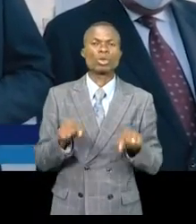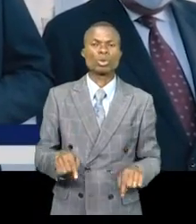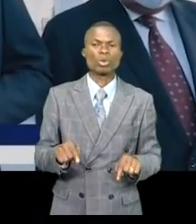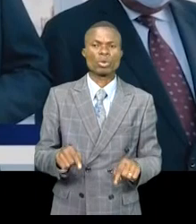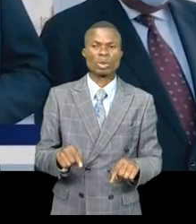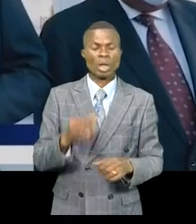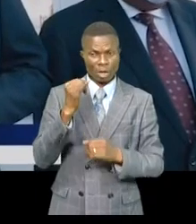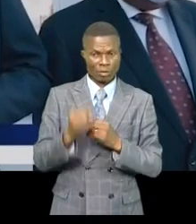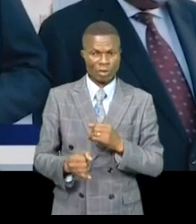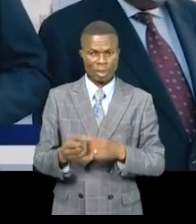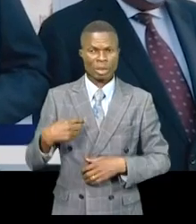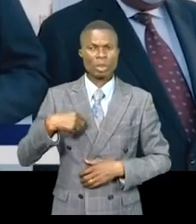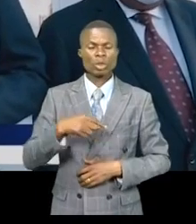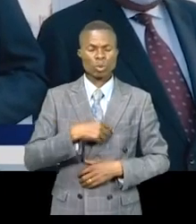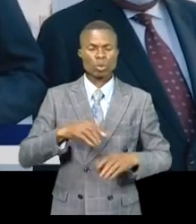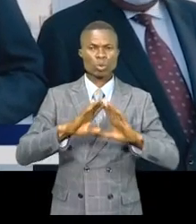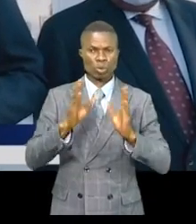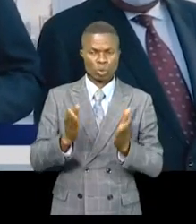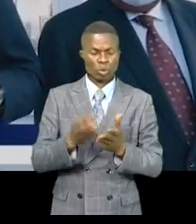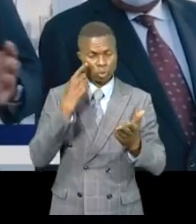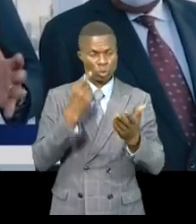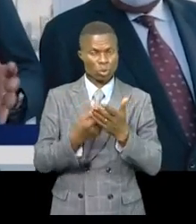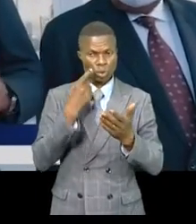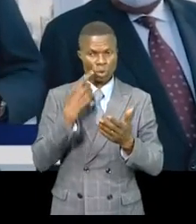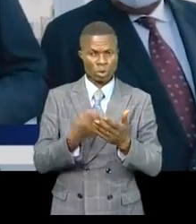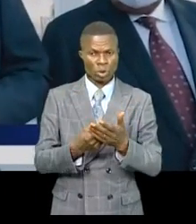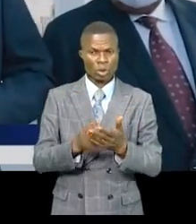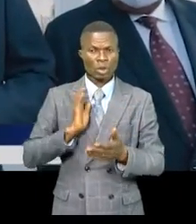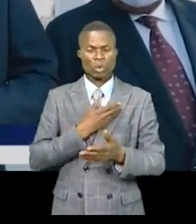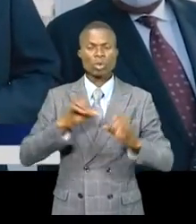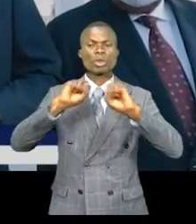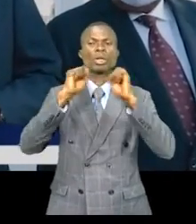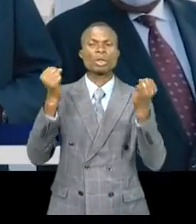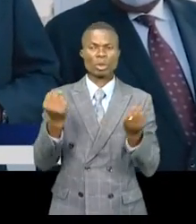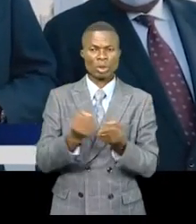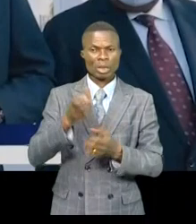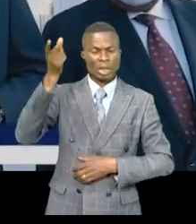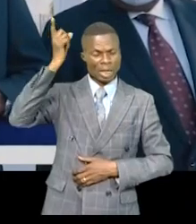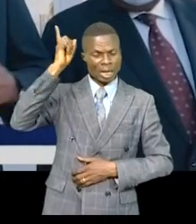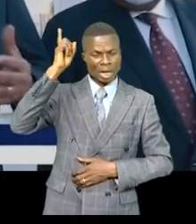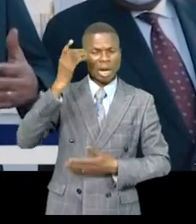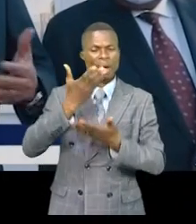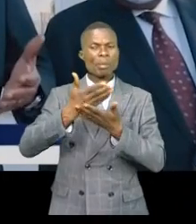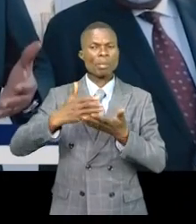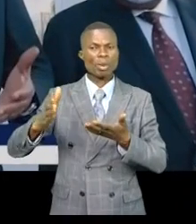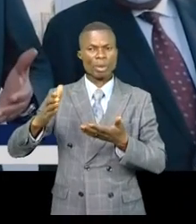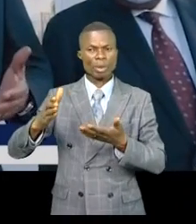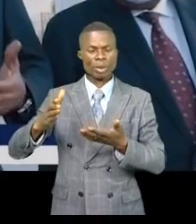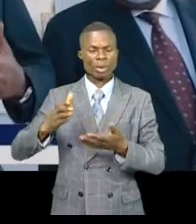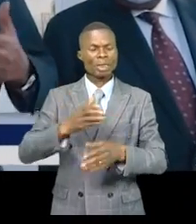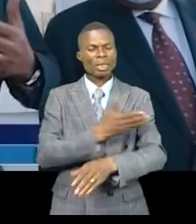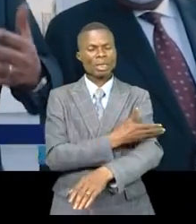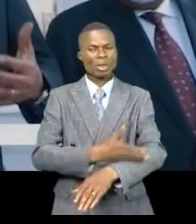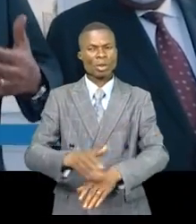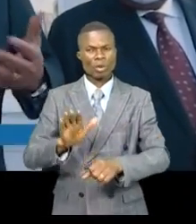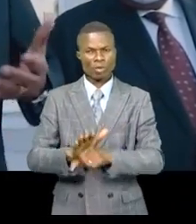nous avons tous constaté que la SNCC était dans une phase de redressement. Et